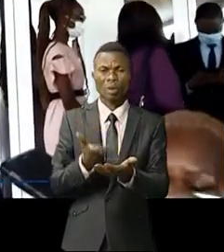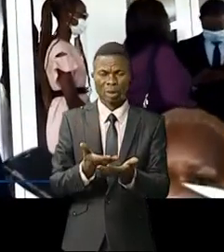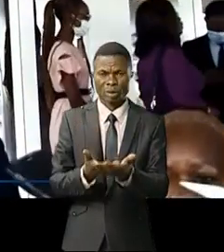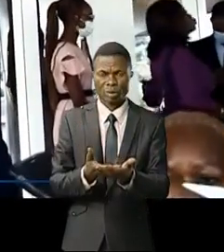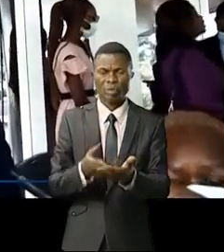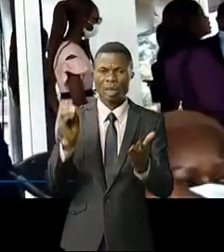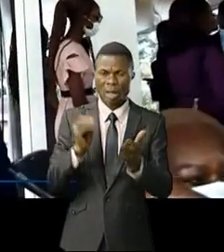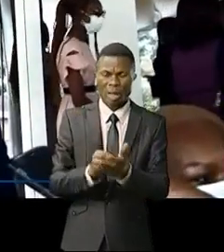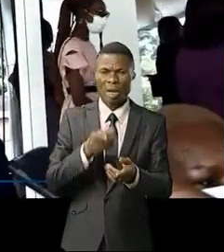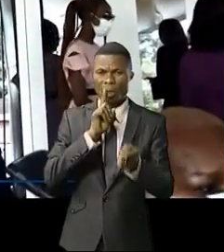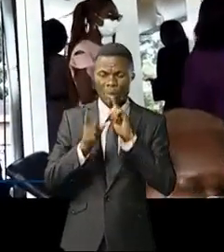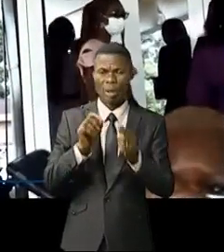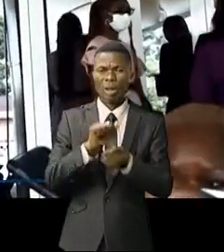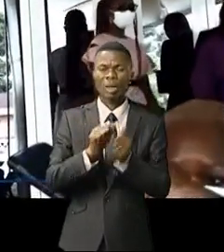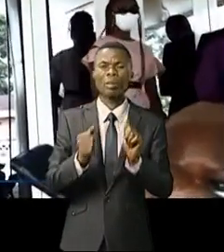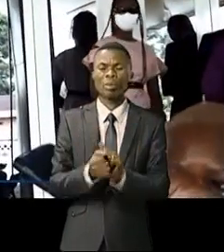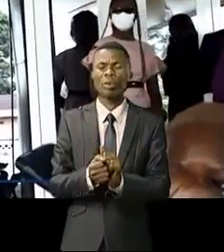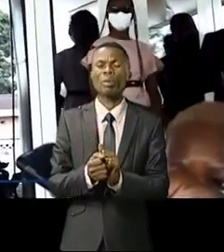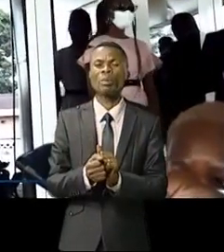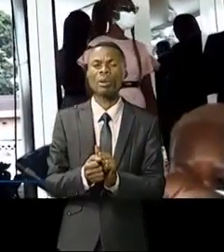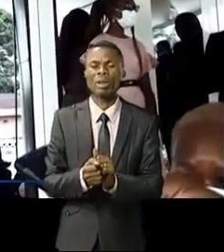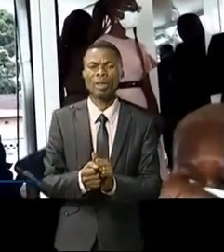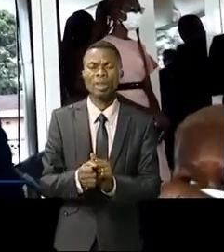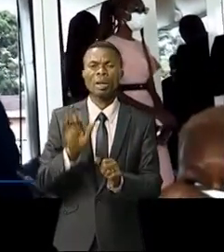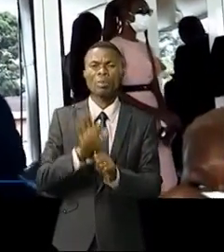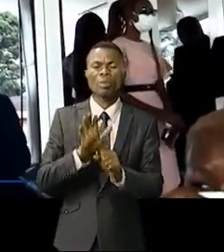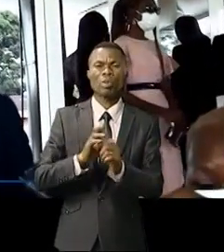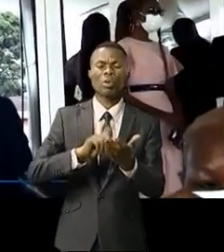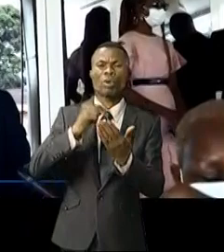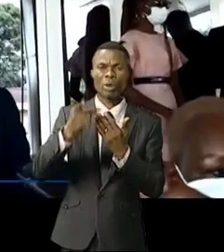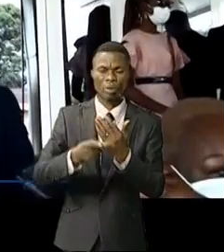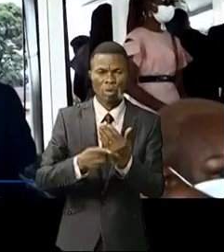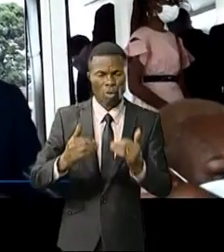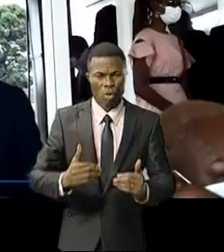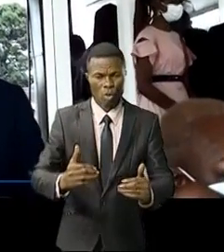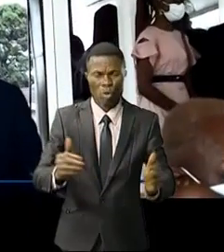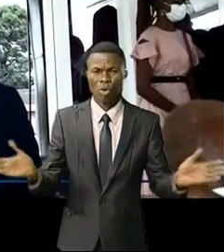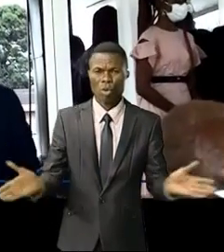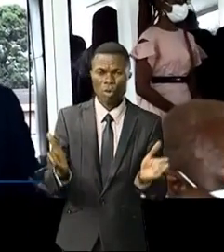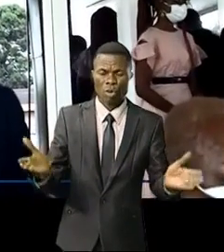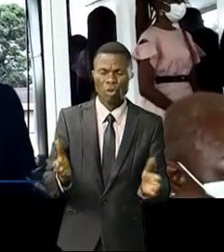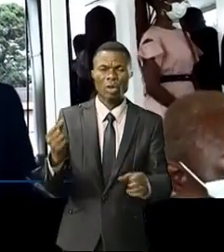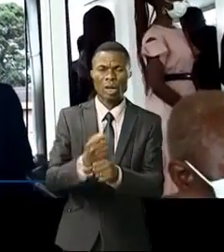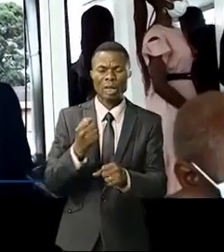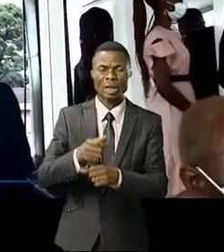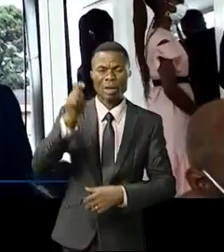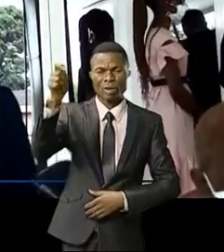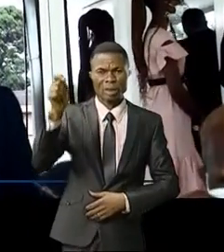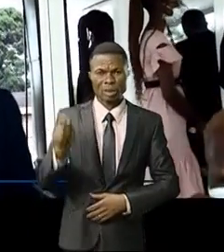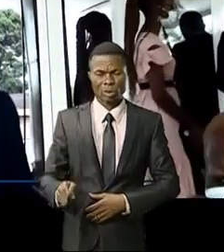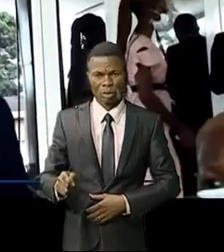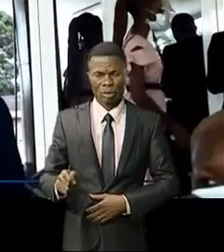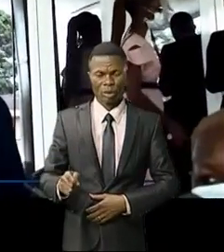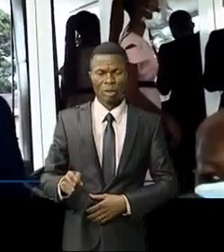avons fait de notre côté, je l'ai évoqué, un certain nombre d'efforts que nous allons poursuivre pour renforcer notre dispositif. La